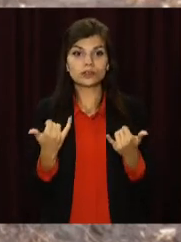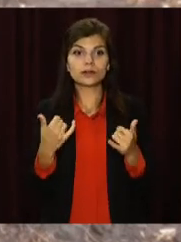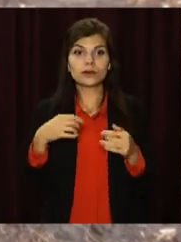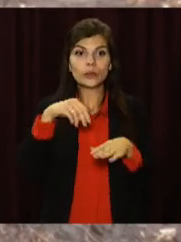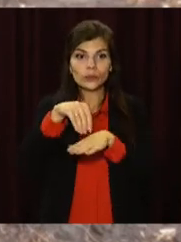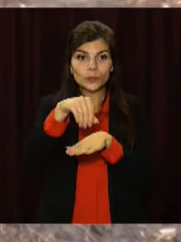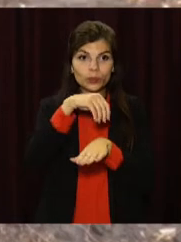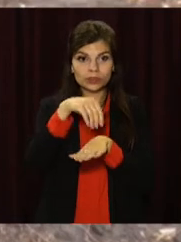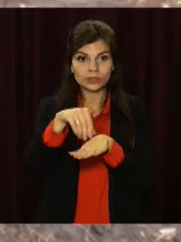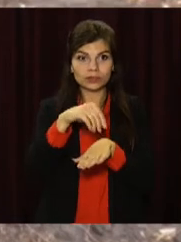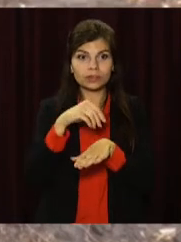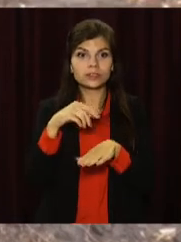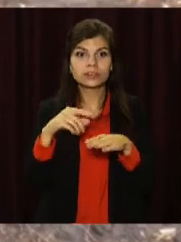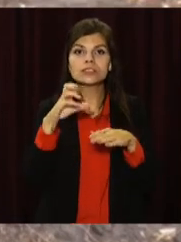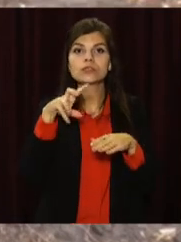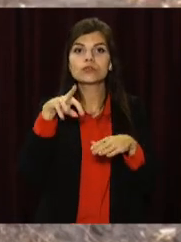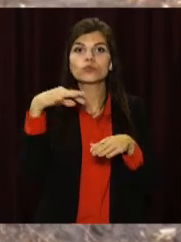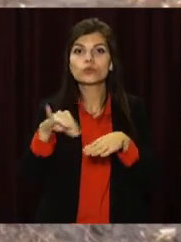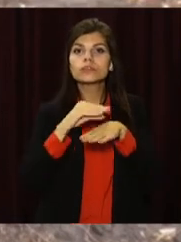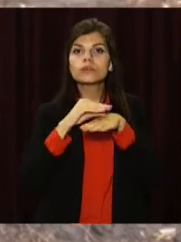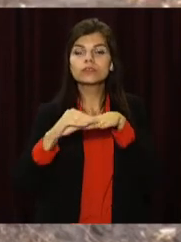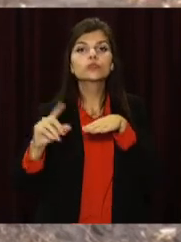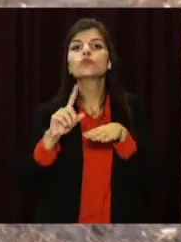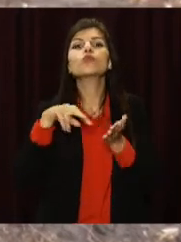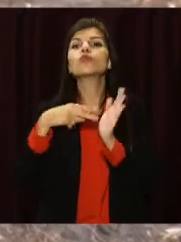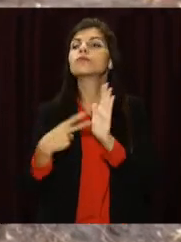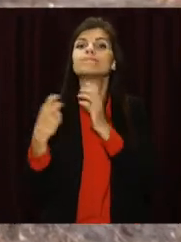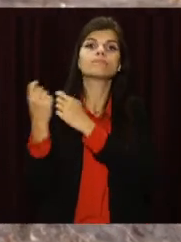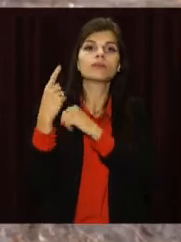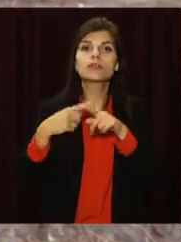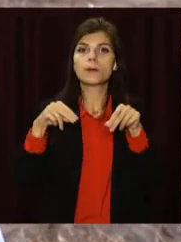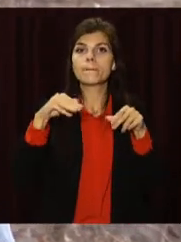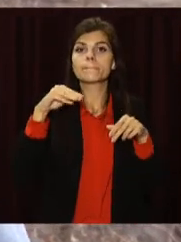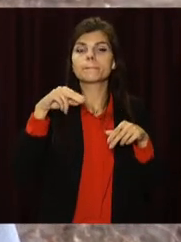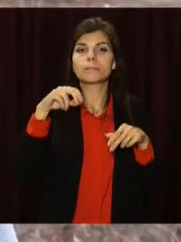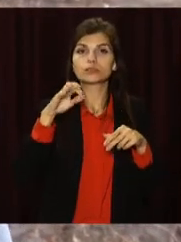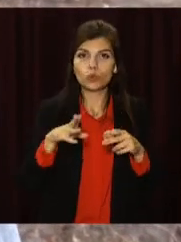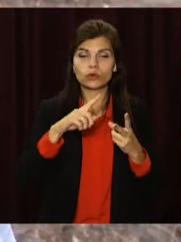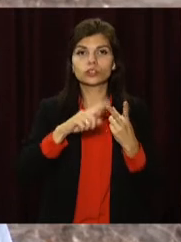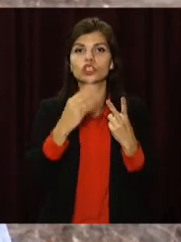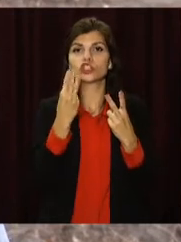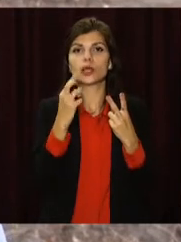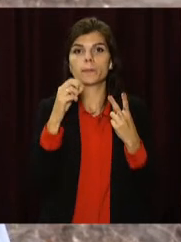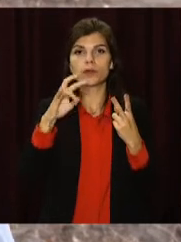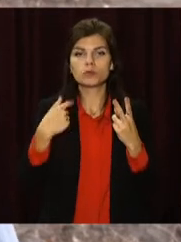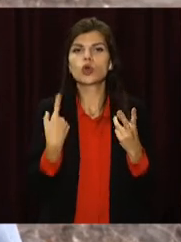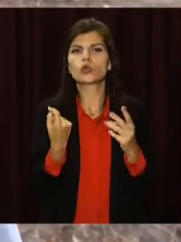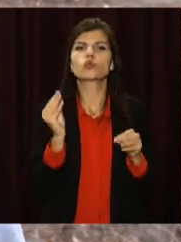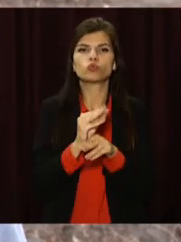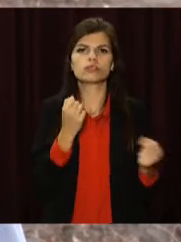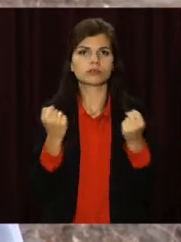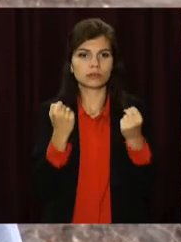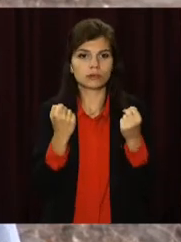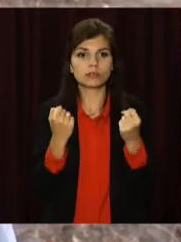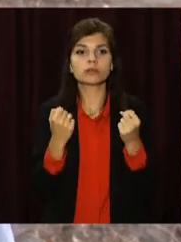підсипка того слою, який має бути по проєкту. Це пісок, щебінь. Ми чуть-чуть усилюємо там. Пісок,